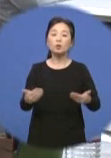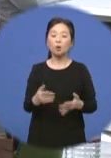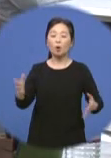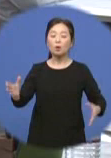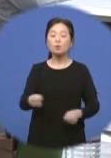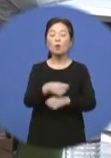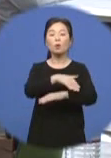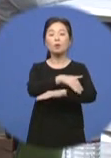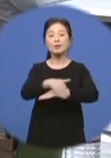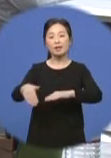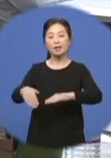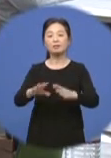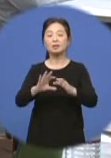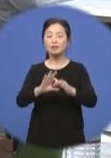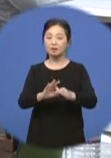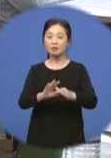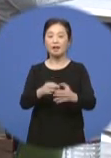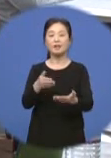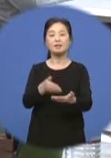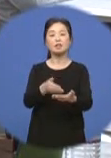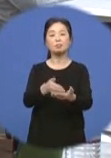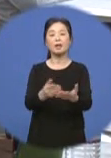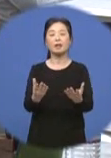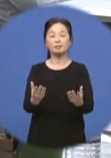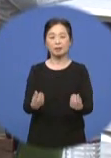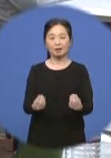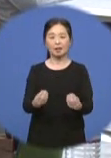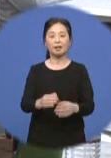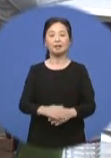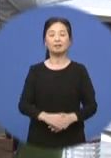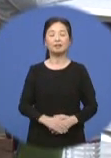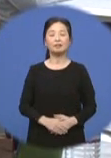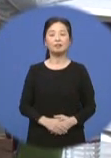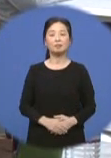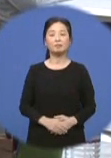略について説明しました。